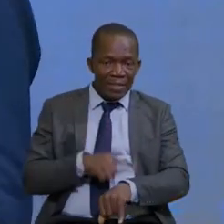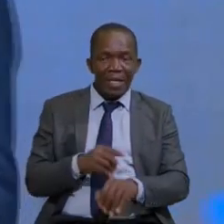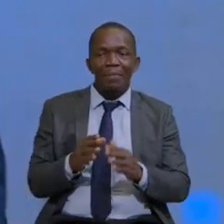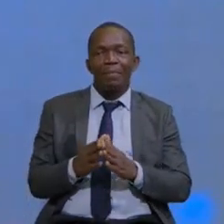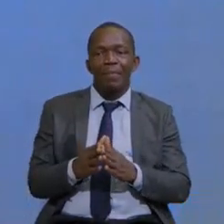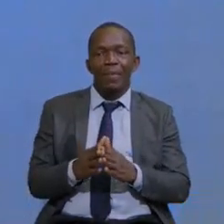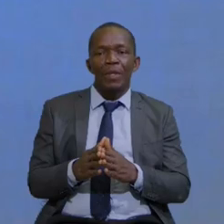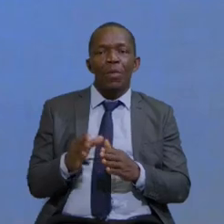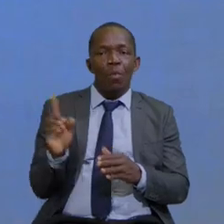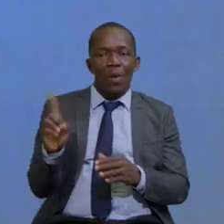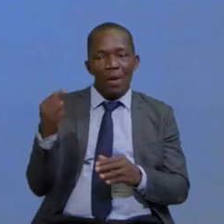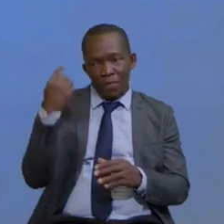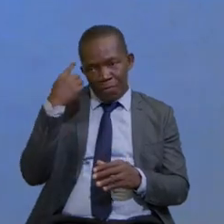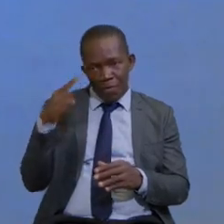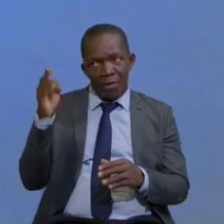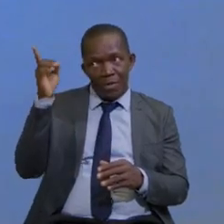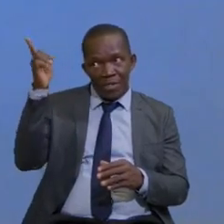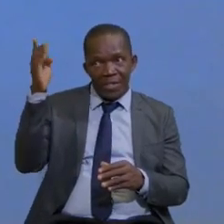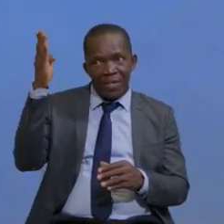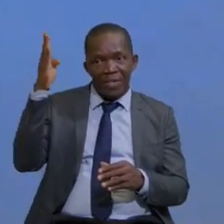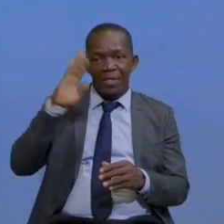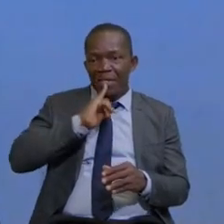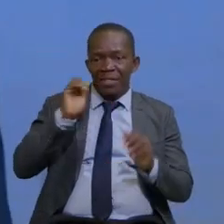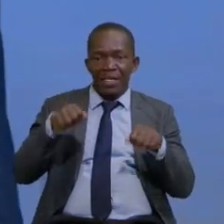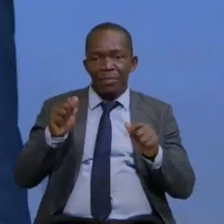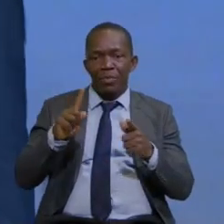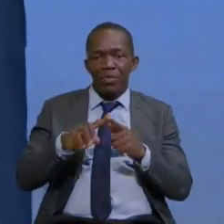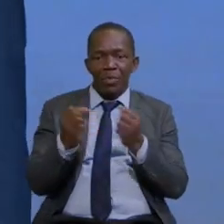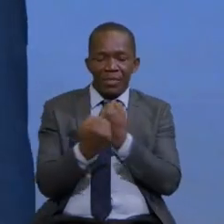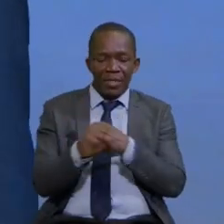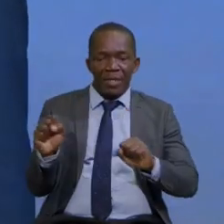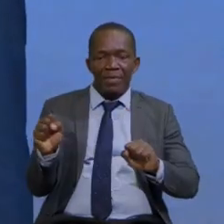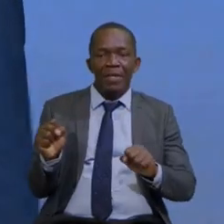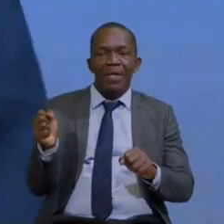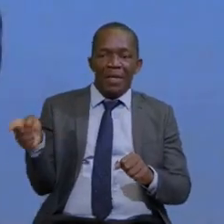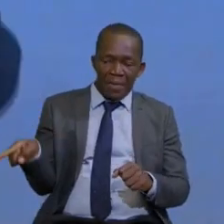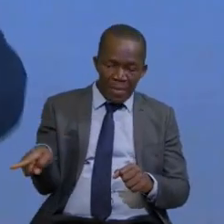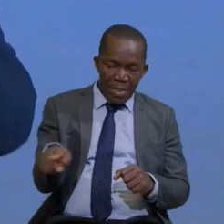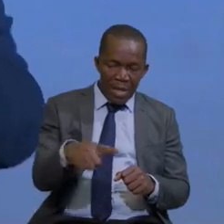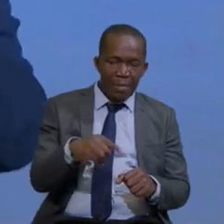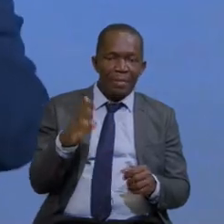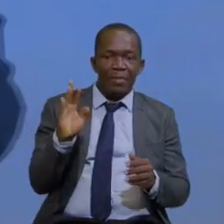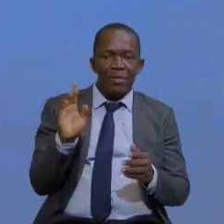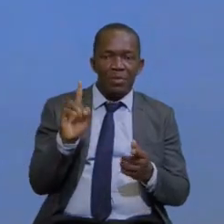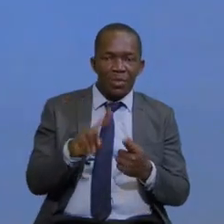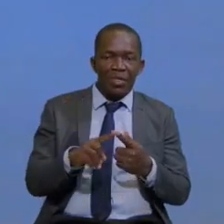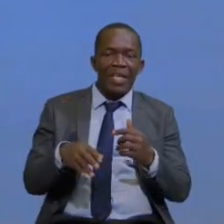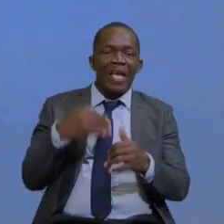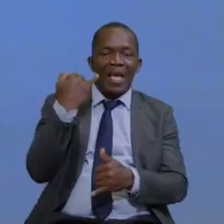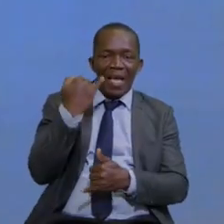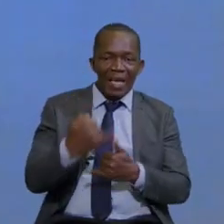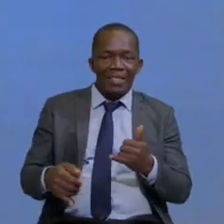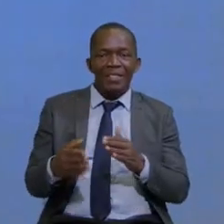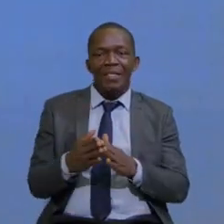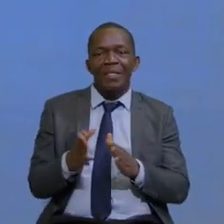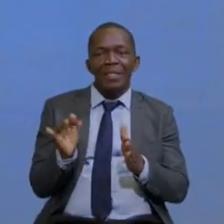cela qu'il peut, qu'il est capable de sauver parfaitement ceux qui s'approchent de Dieu par lui.